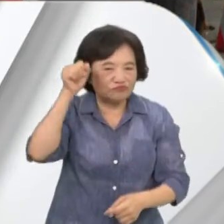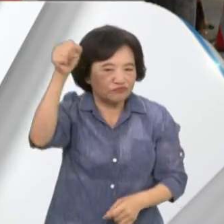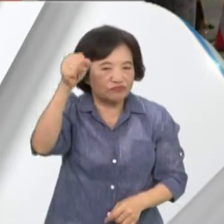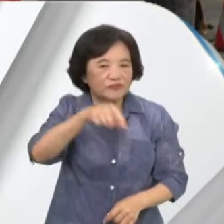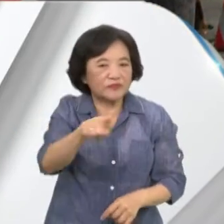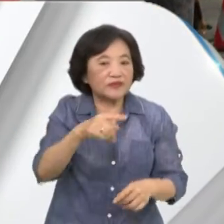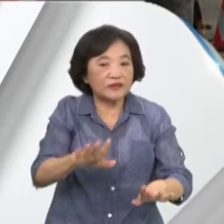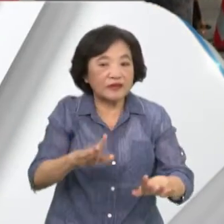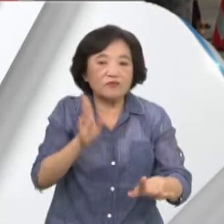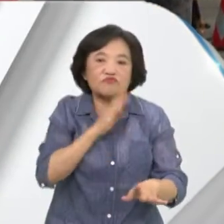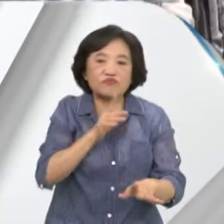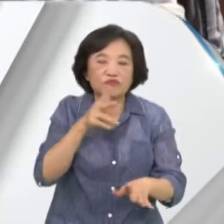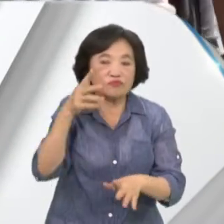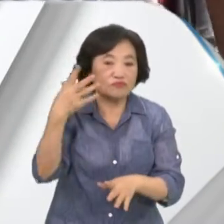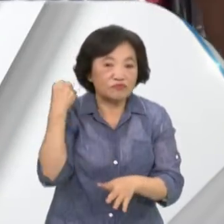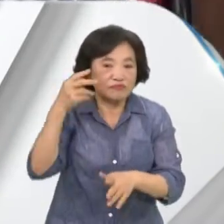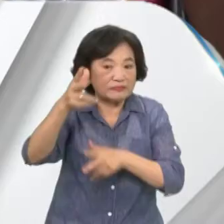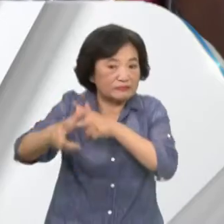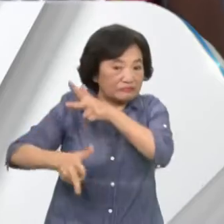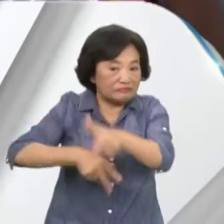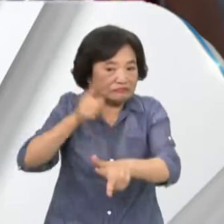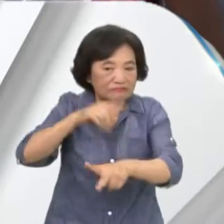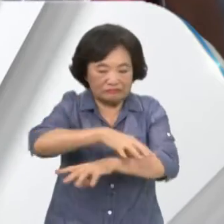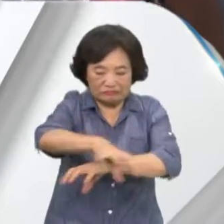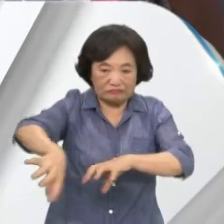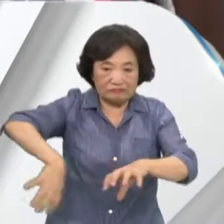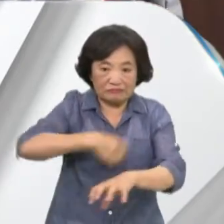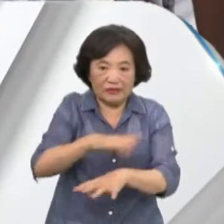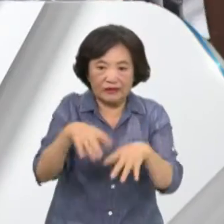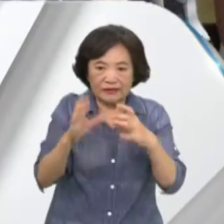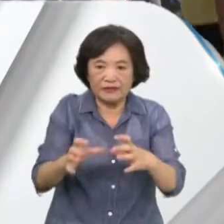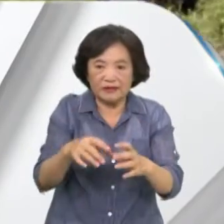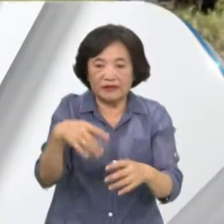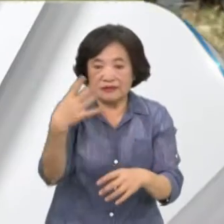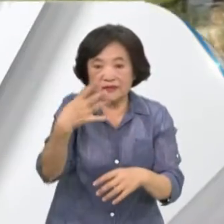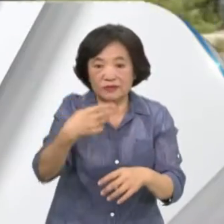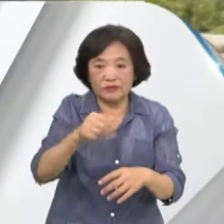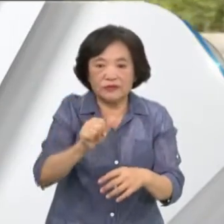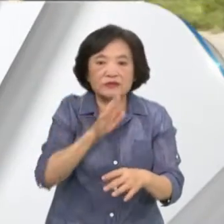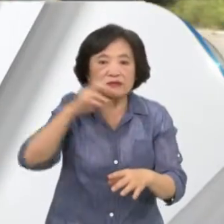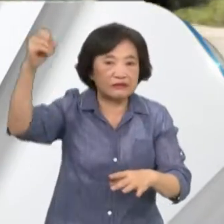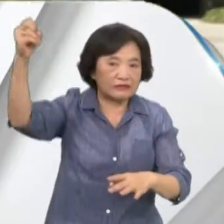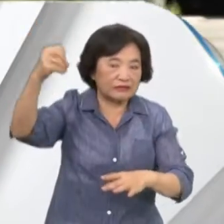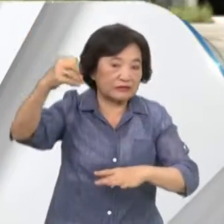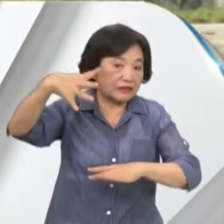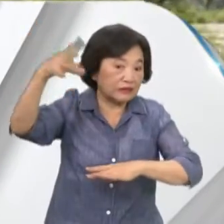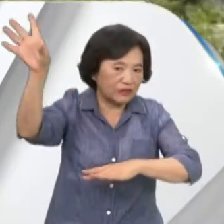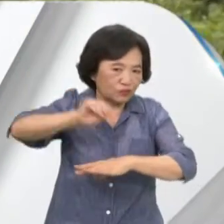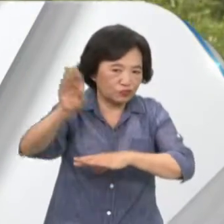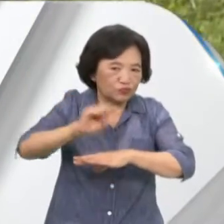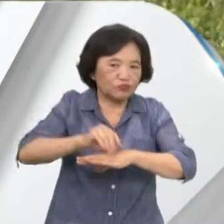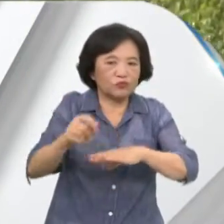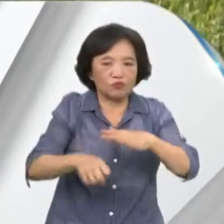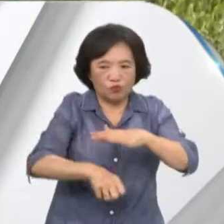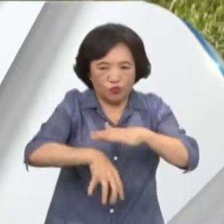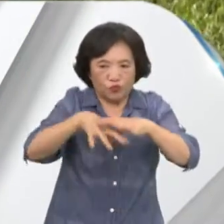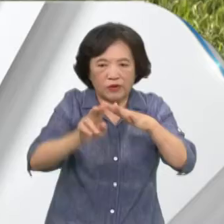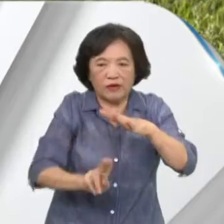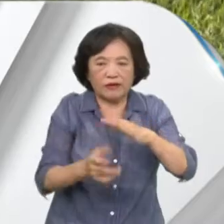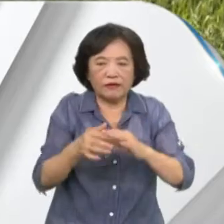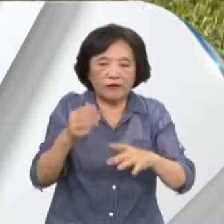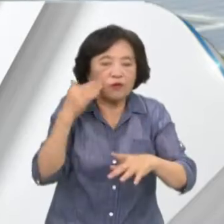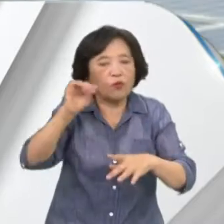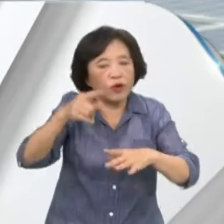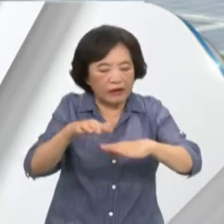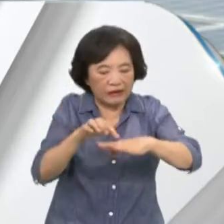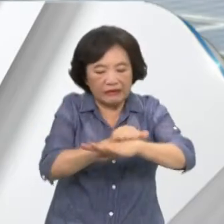司，我哋飞起嘅 Q 同奖创嘅空贴，在施工前呢，一条能光天晒日，抗议民众认为，施工天边嘅污